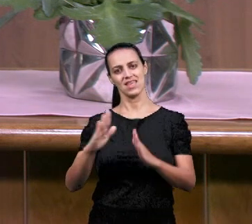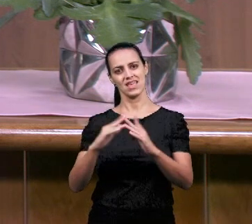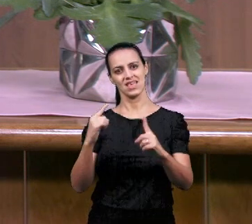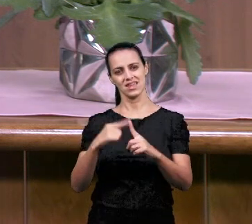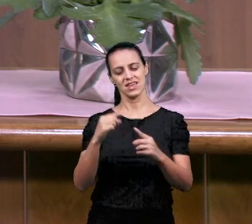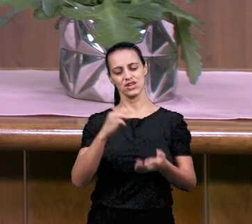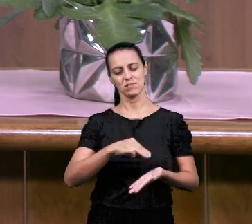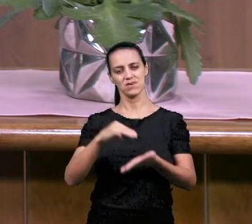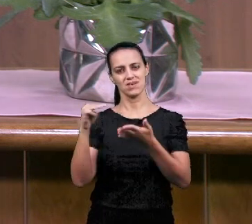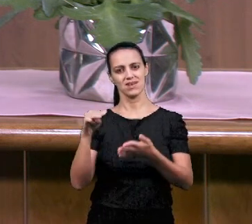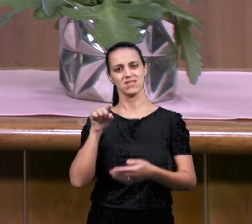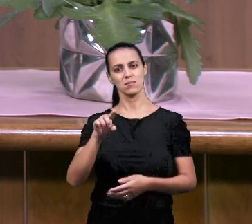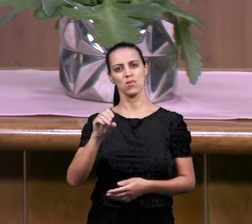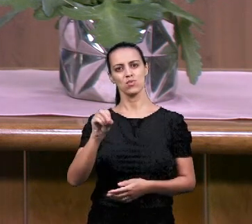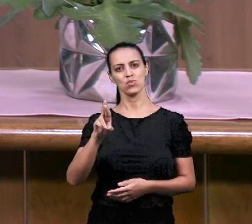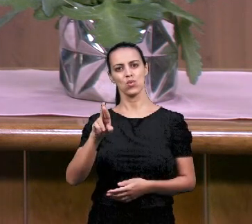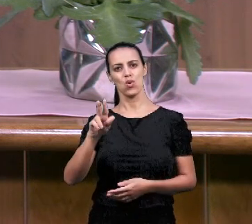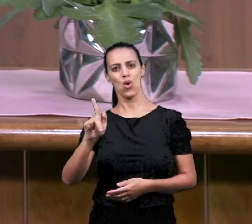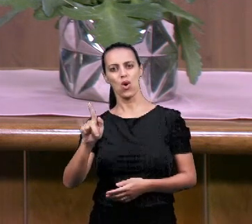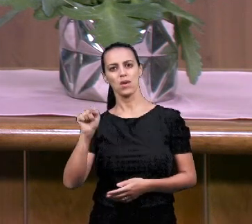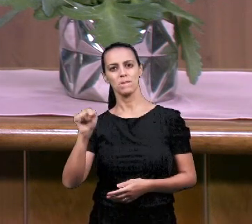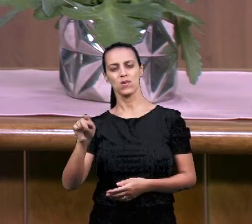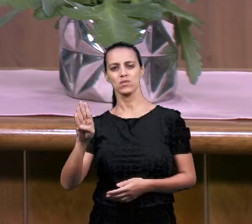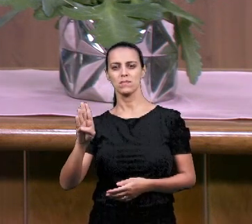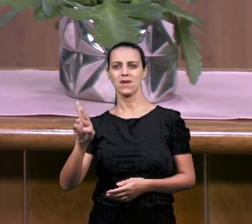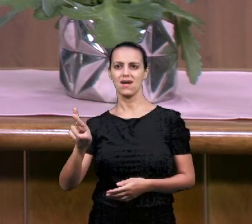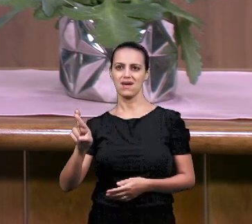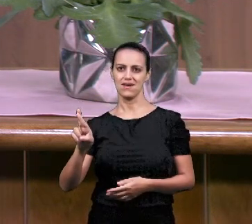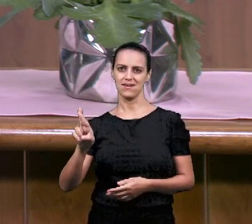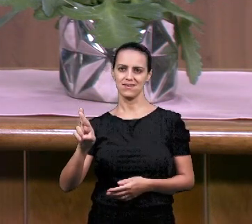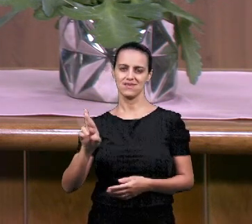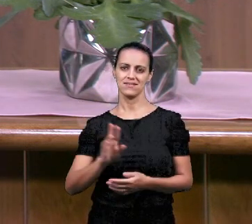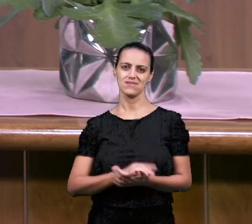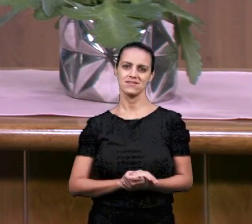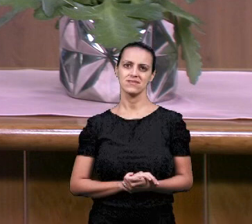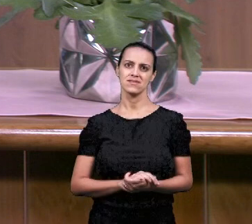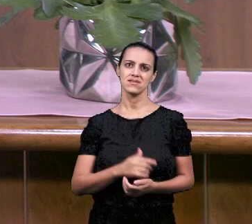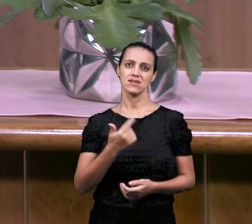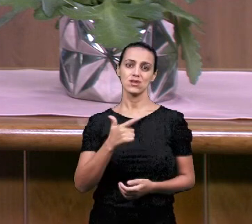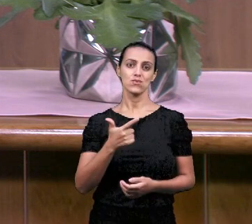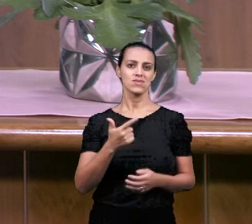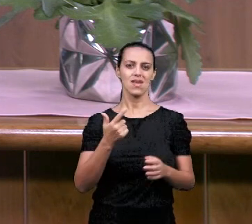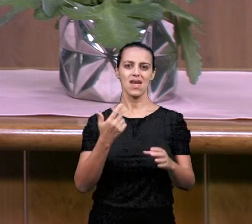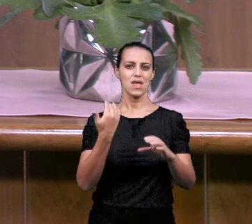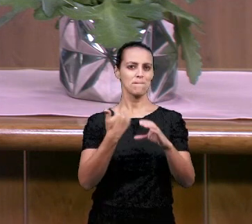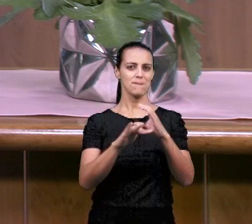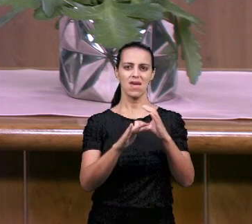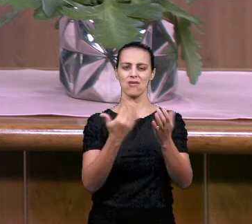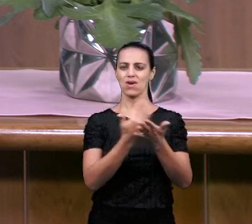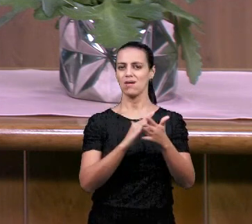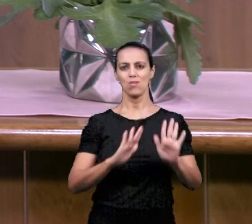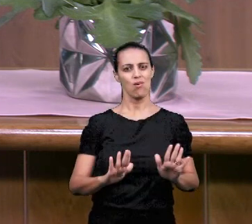église-chrétienne-maranatha.org.br. Nous n'allons plus utiliser donc l'adresse mail